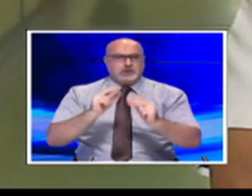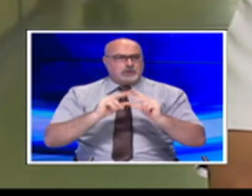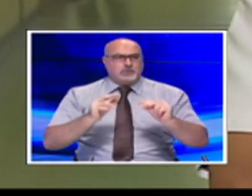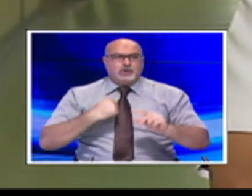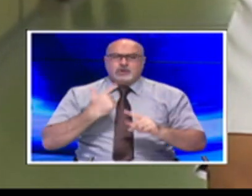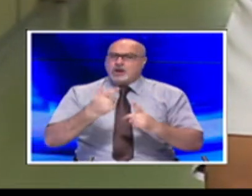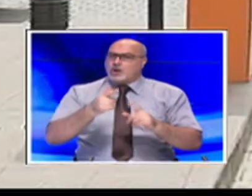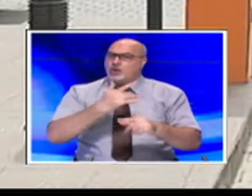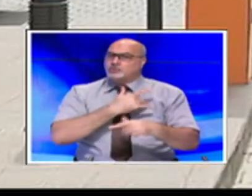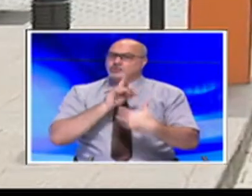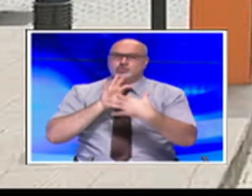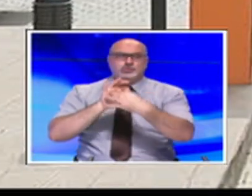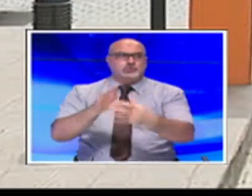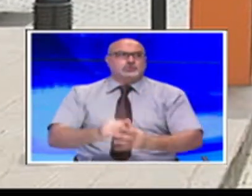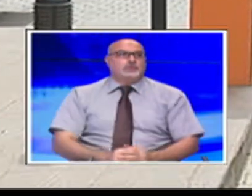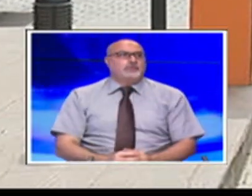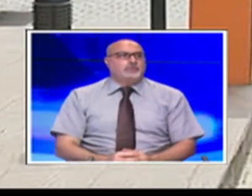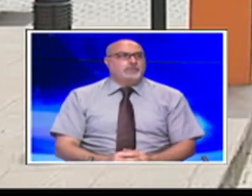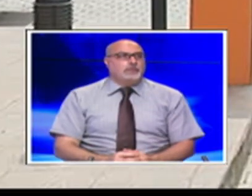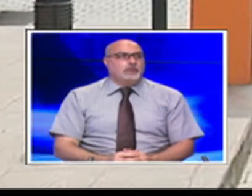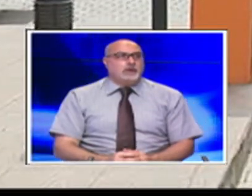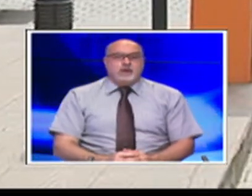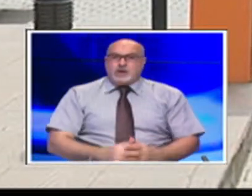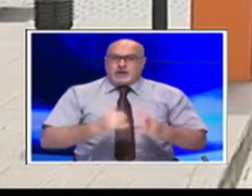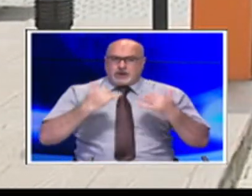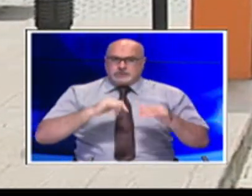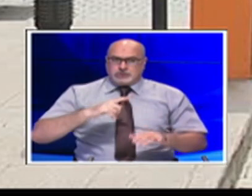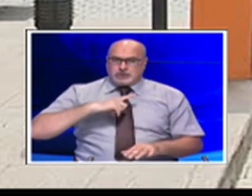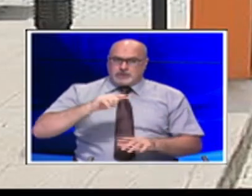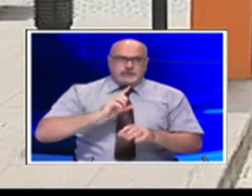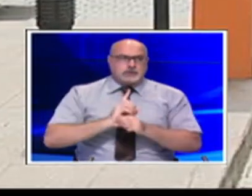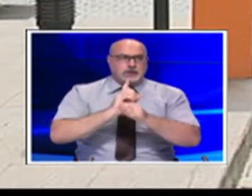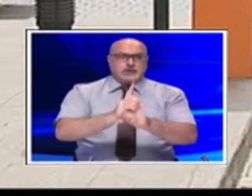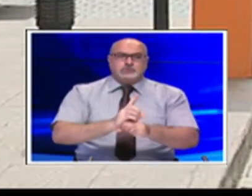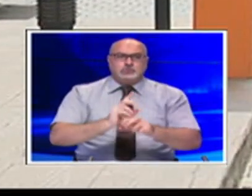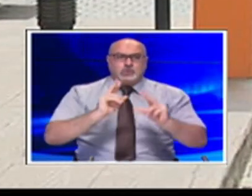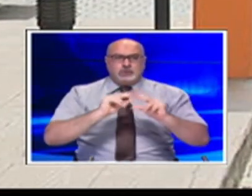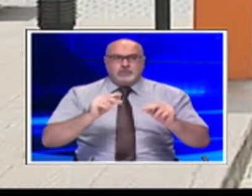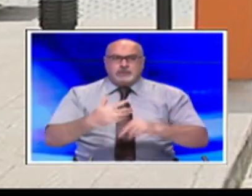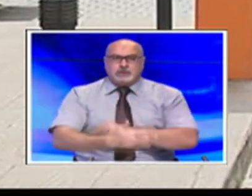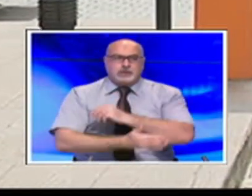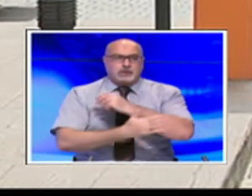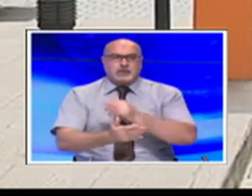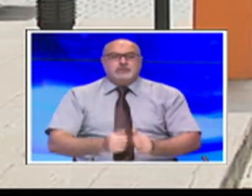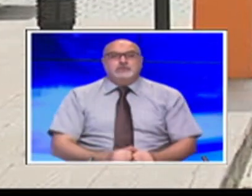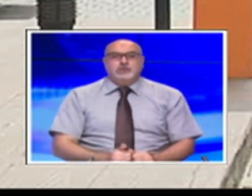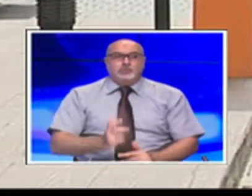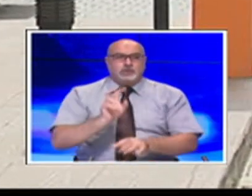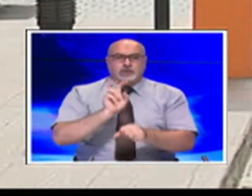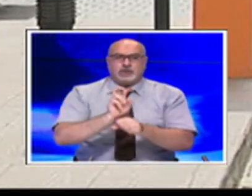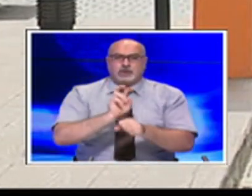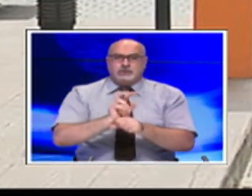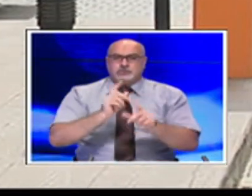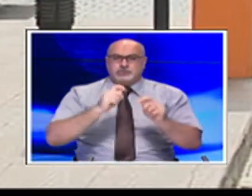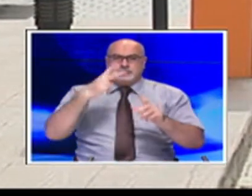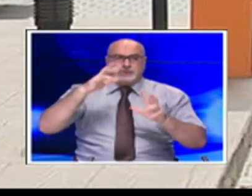وحسينا واش حسيتوا أنتما. الجزائر حاضرة بوفدها الطبي وبمساعداتها وذلك من أجل الحفاظ على سياسة